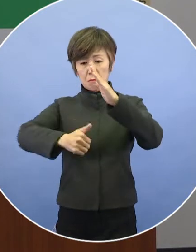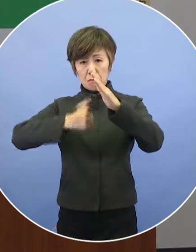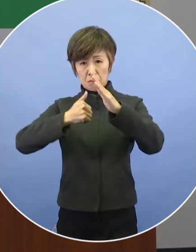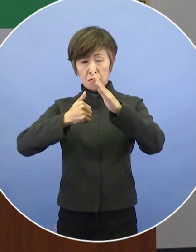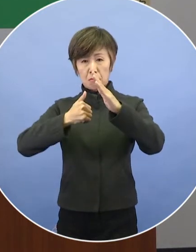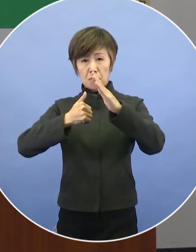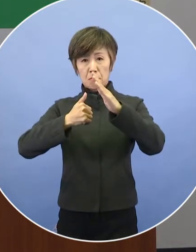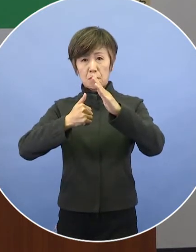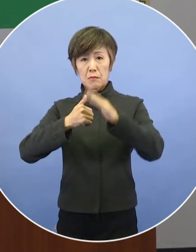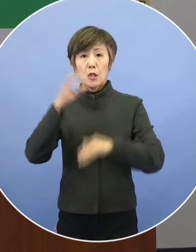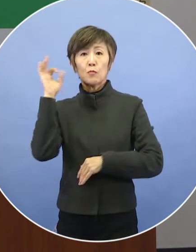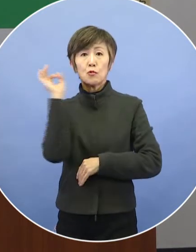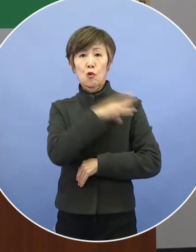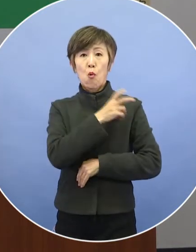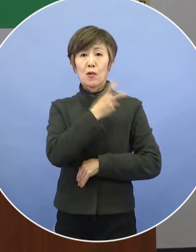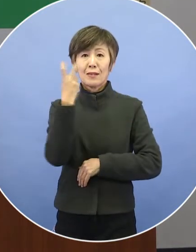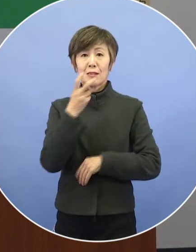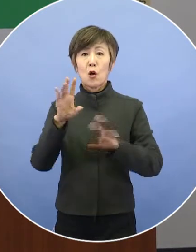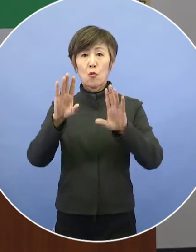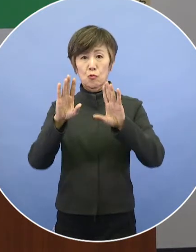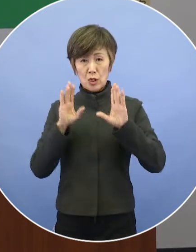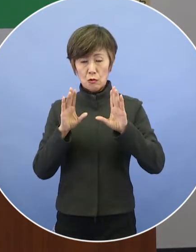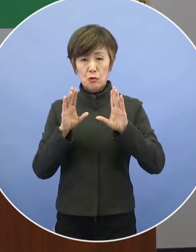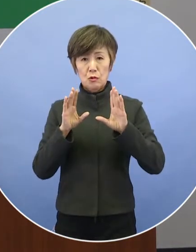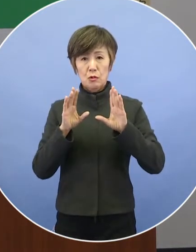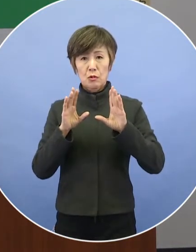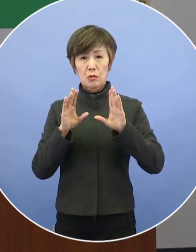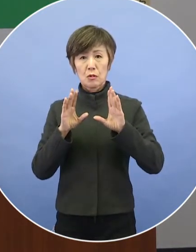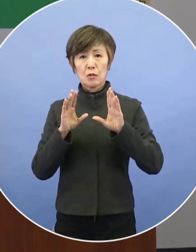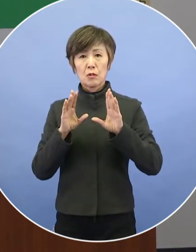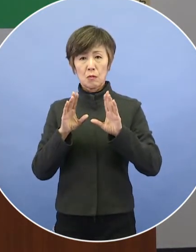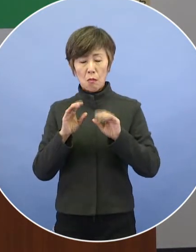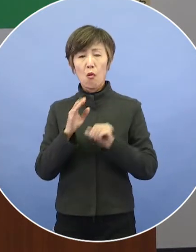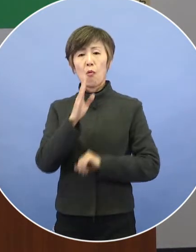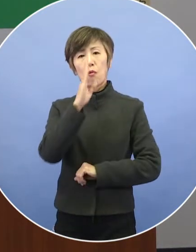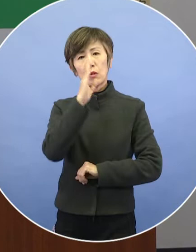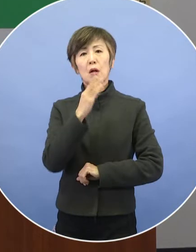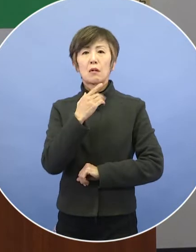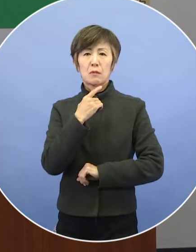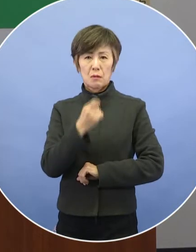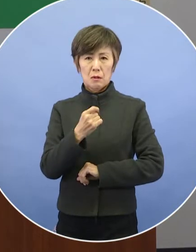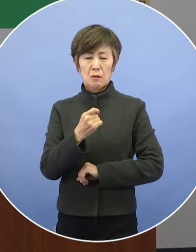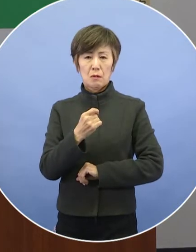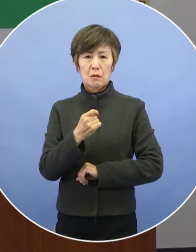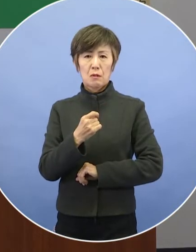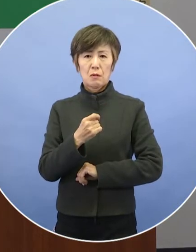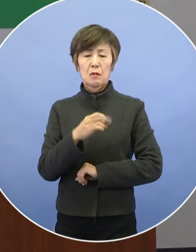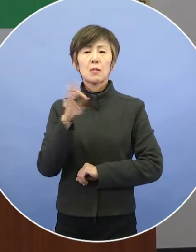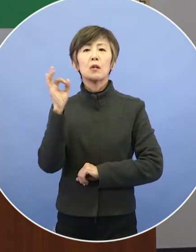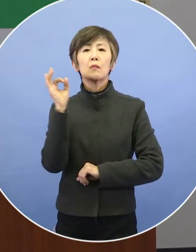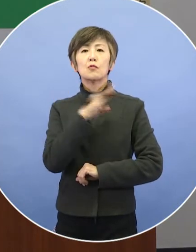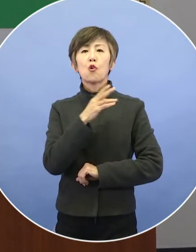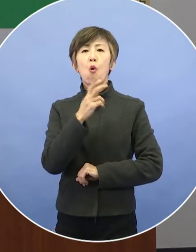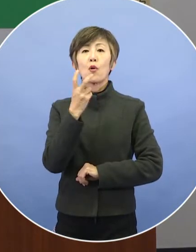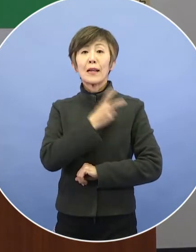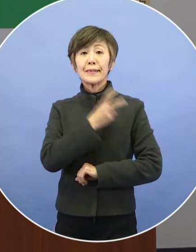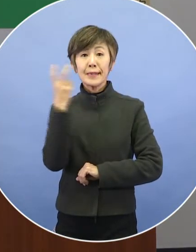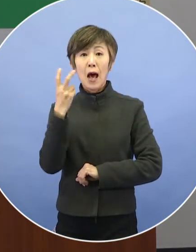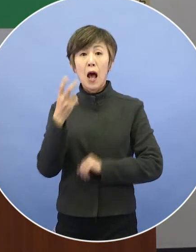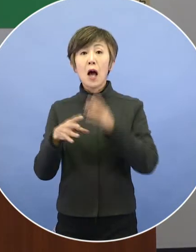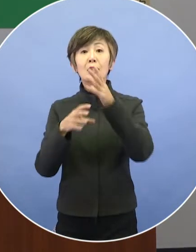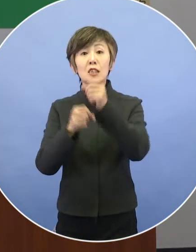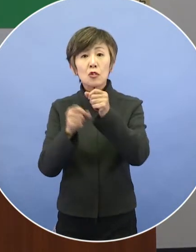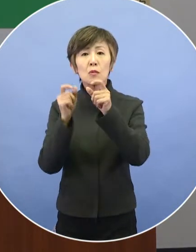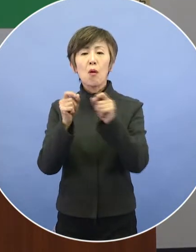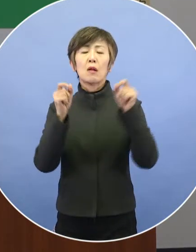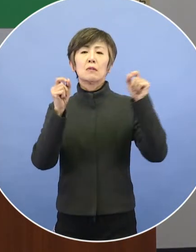から無料検査を受けていただくこういうことも行っていただければということで無料検査も延長